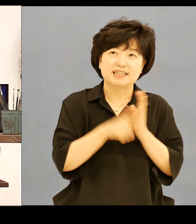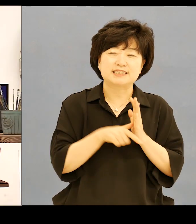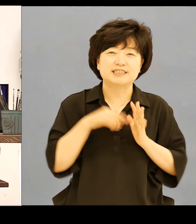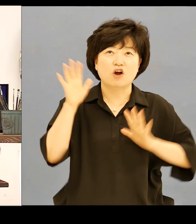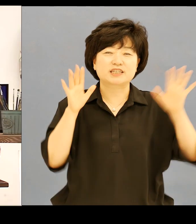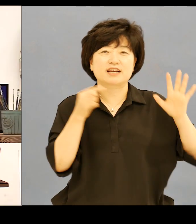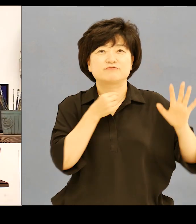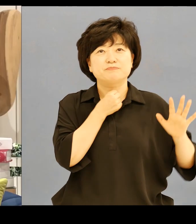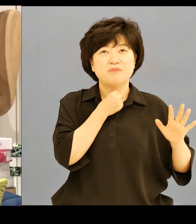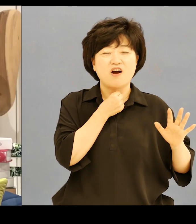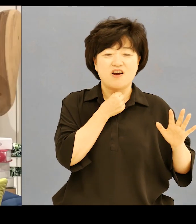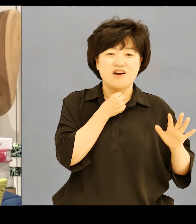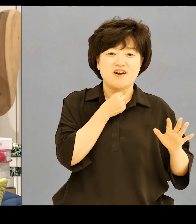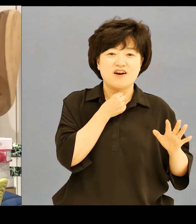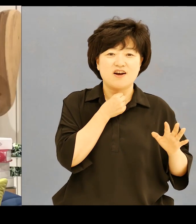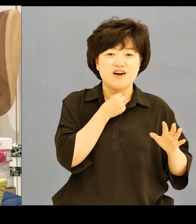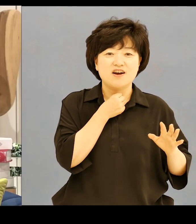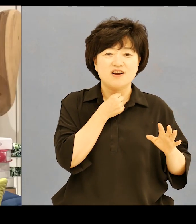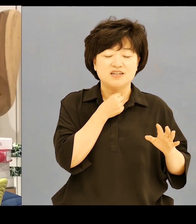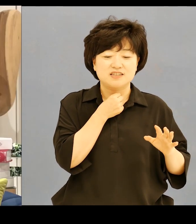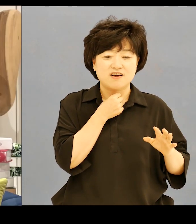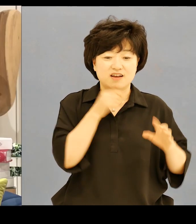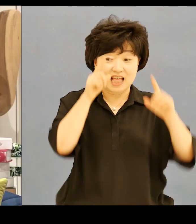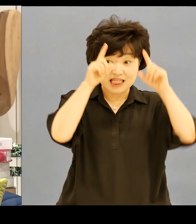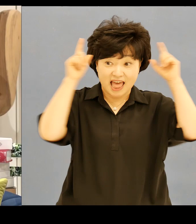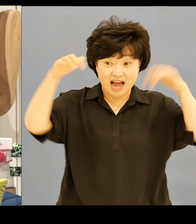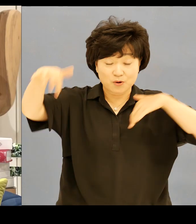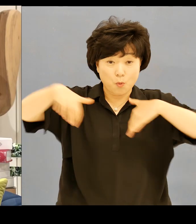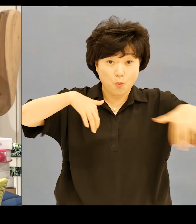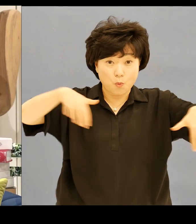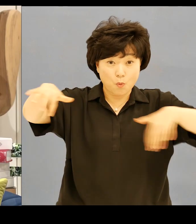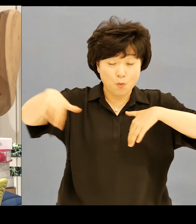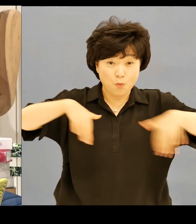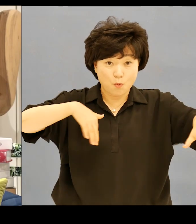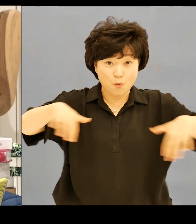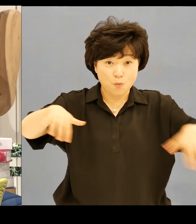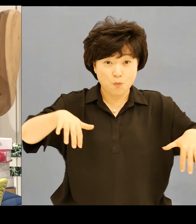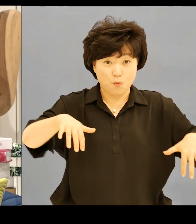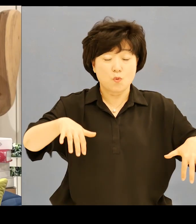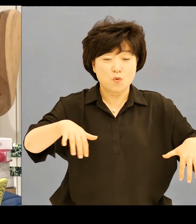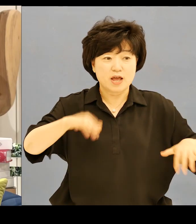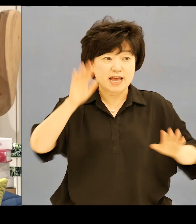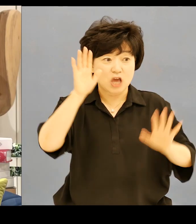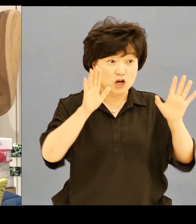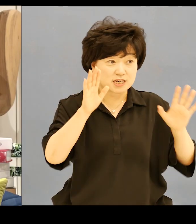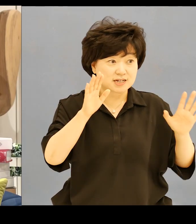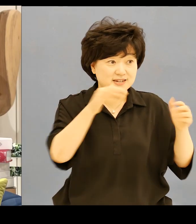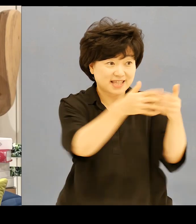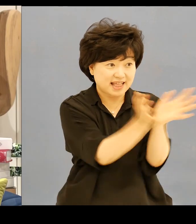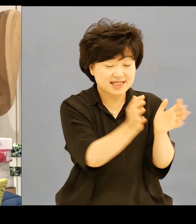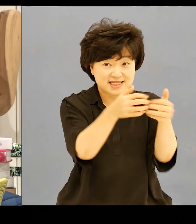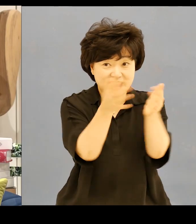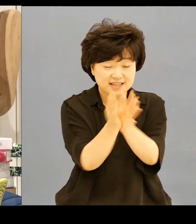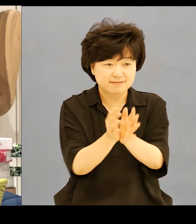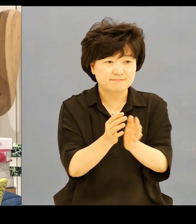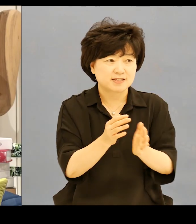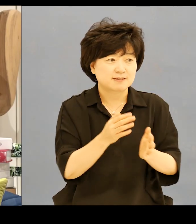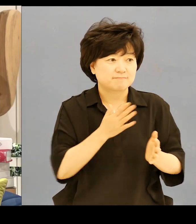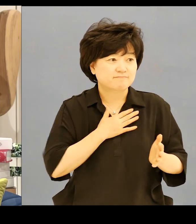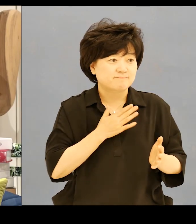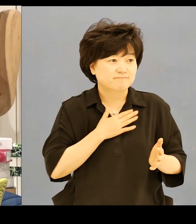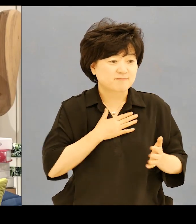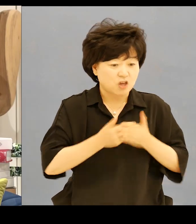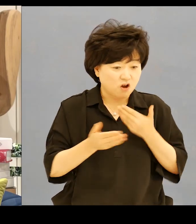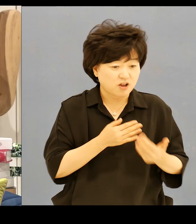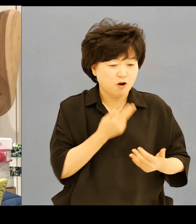때는. 네네. 그래서 대학로에 가가지고 극단 수십 곳에 막 이력서를 넣었어요. 아무 이력도 없는데.